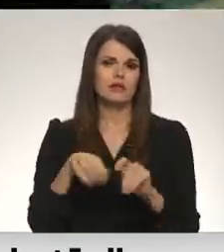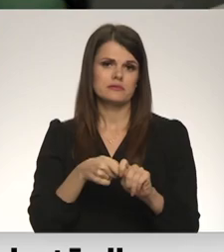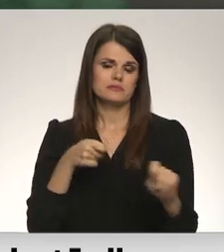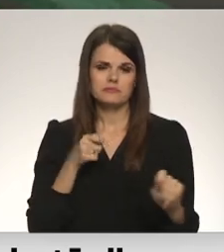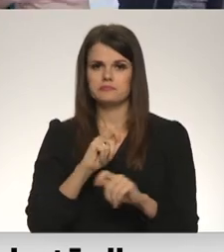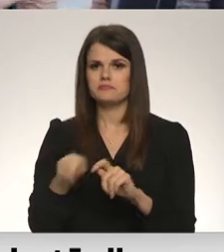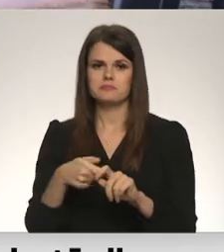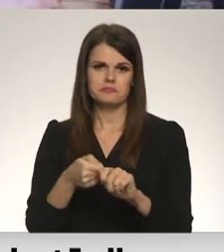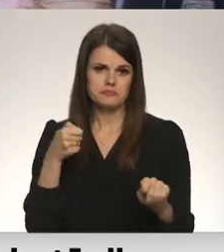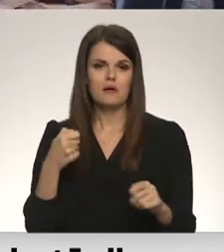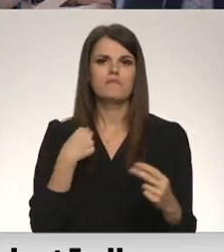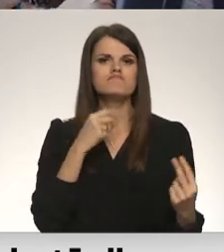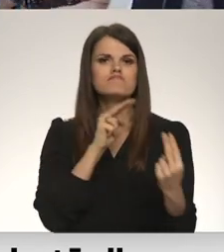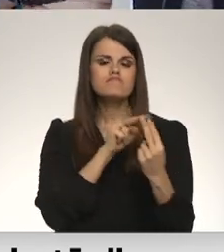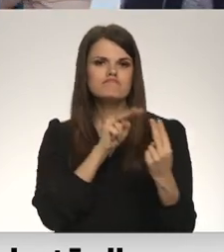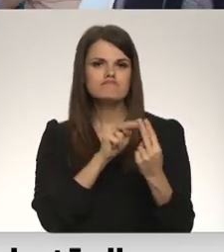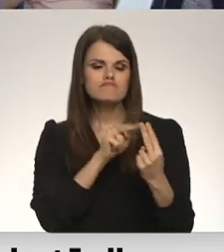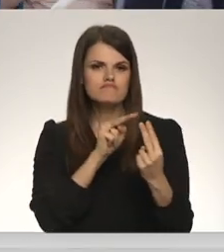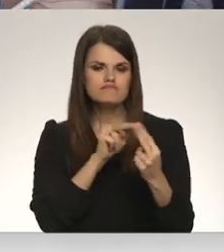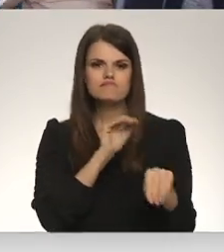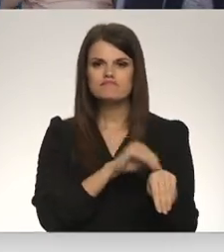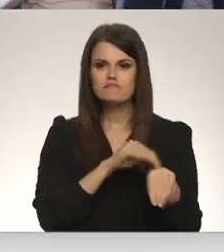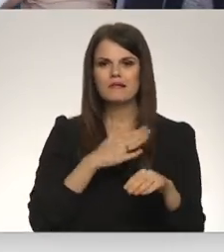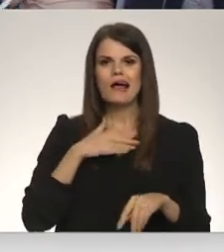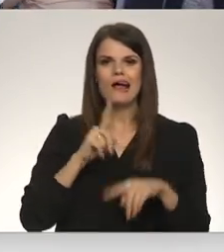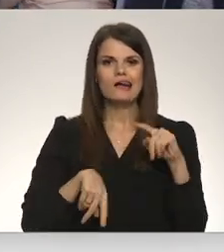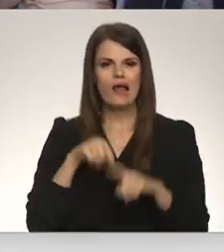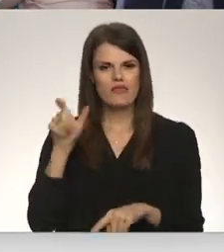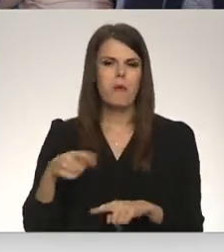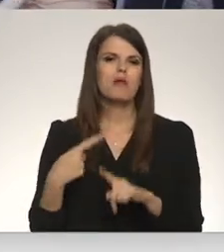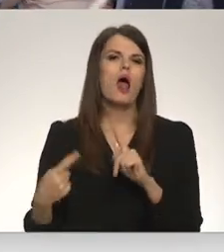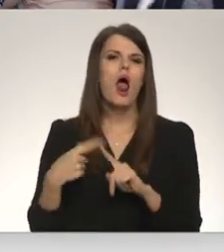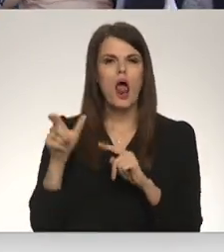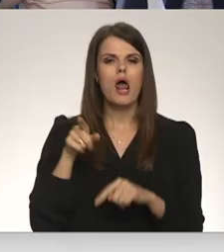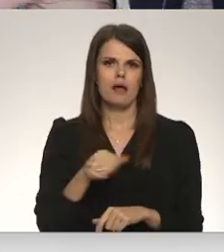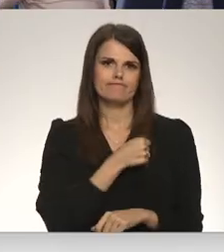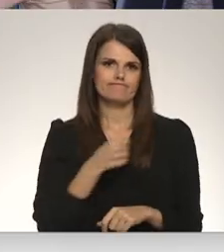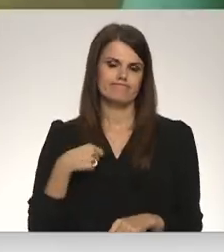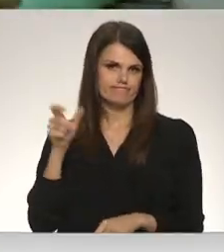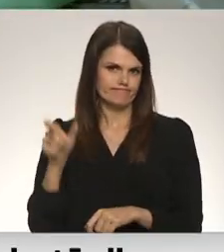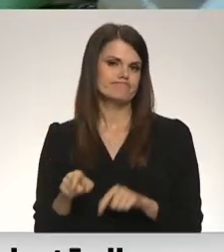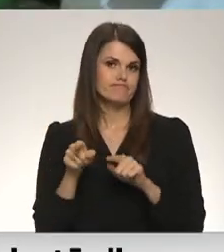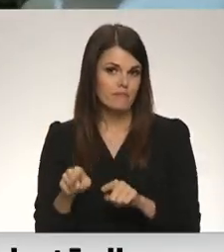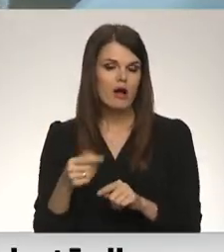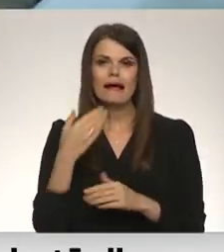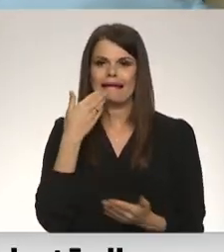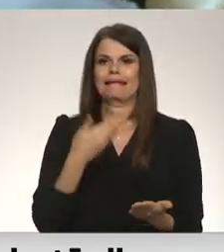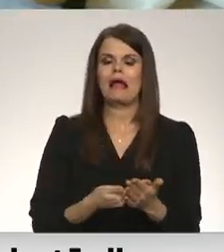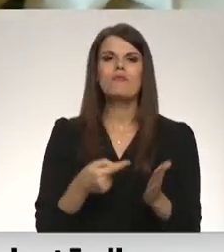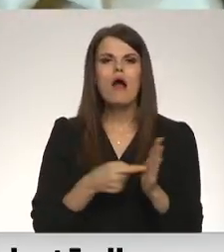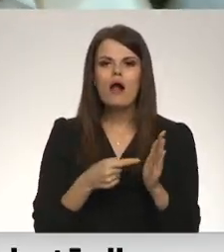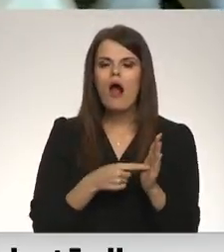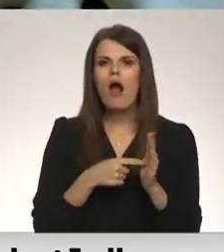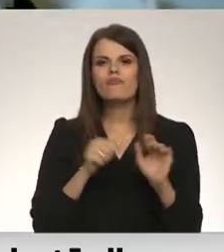pie tīkla. Sazinājos ar savu radinieku, brālēnu, kas ir militārists, kas tas ieteicamais būtu,